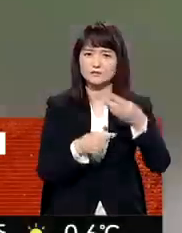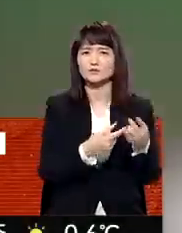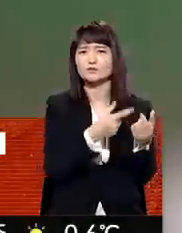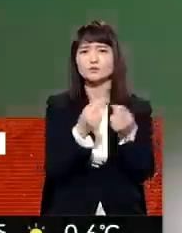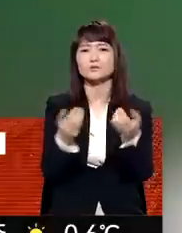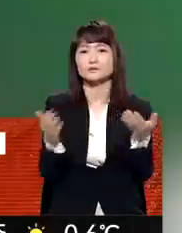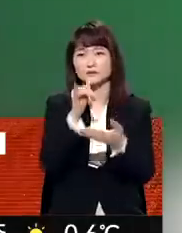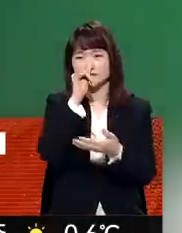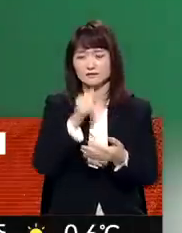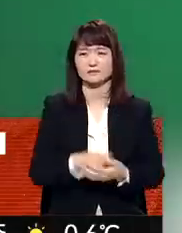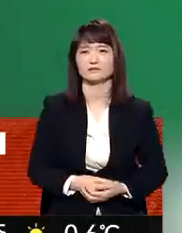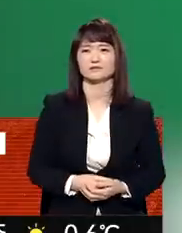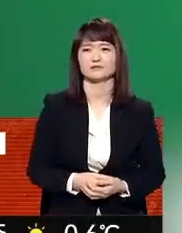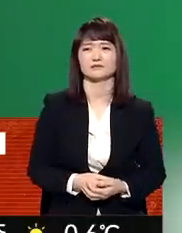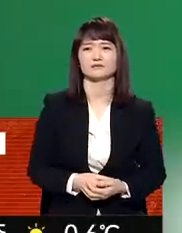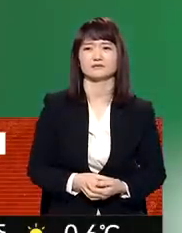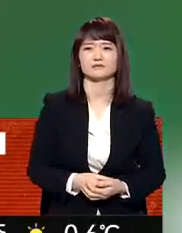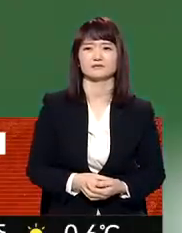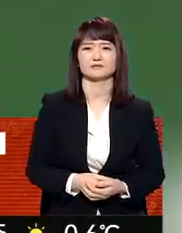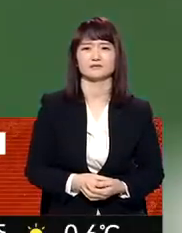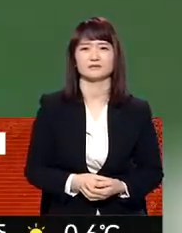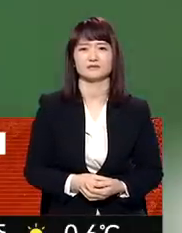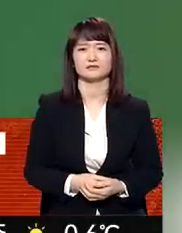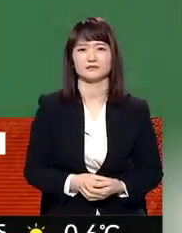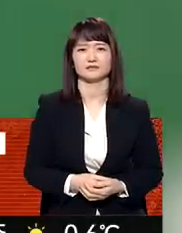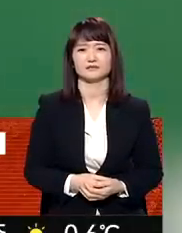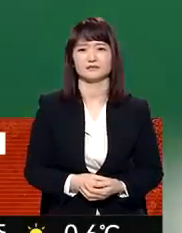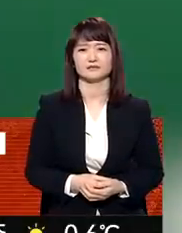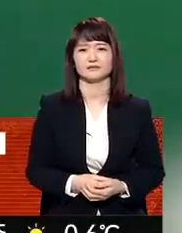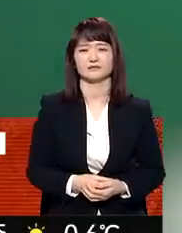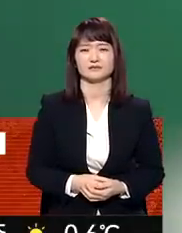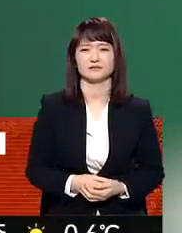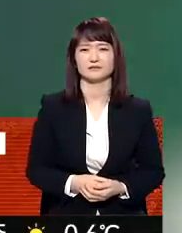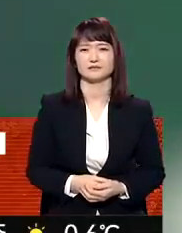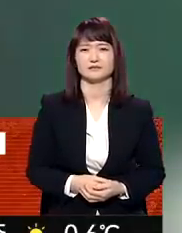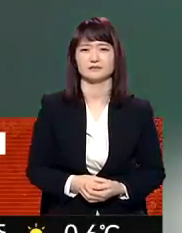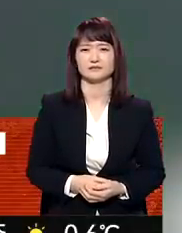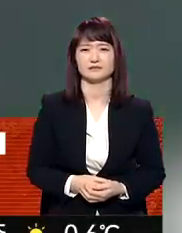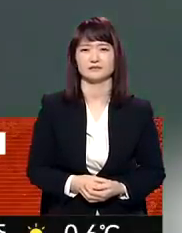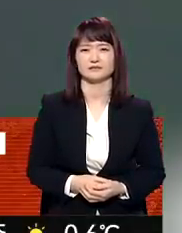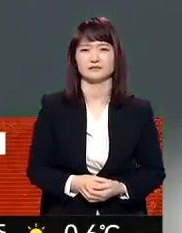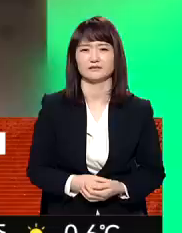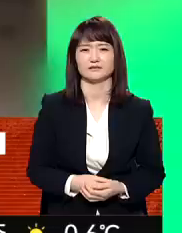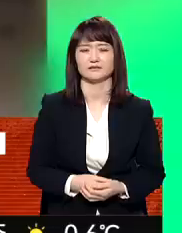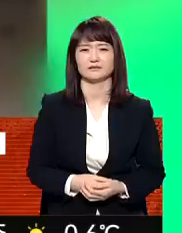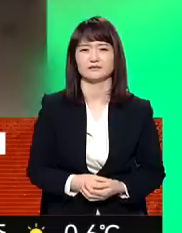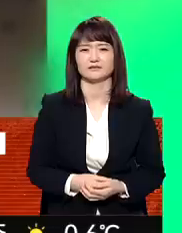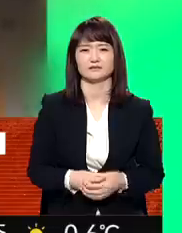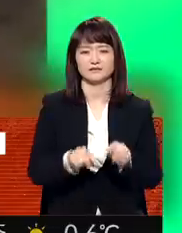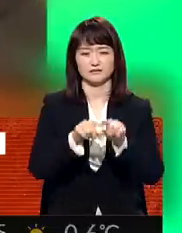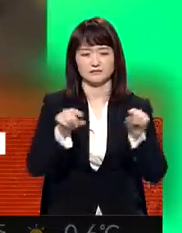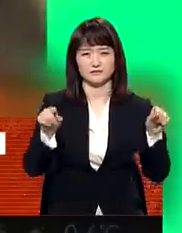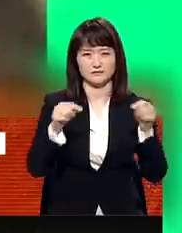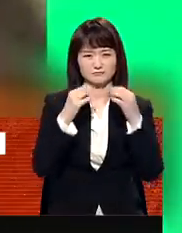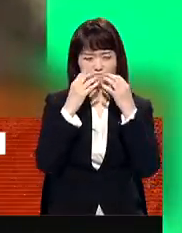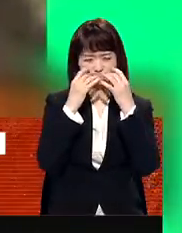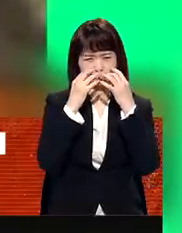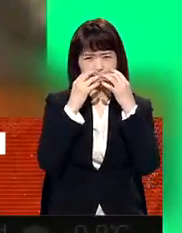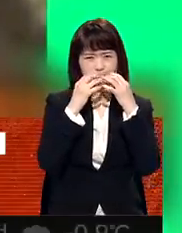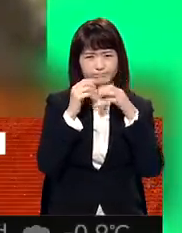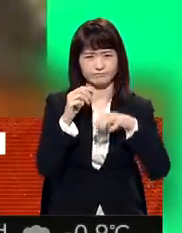일이 있었는데요네 그만 잡아주세요네 음식물 쓰레기통 기름에 떠내는 영상들